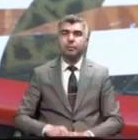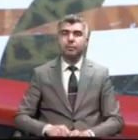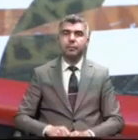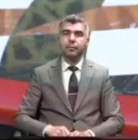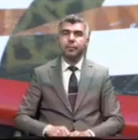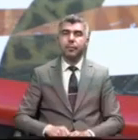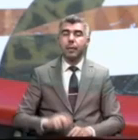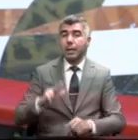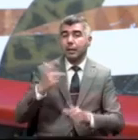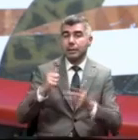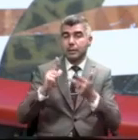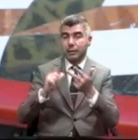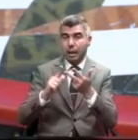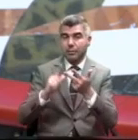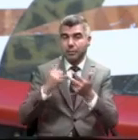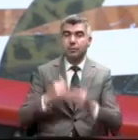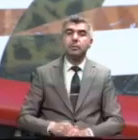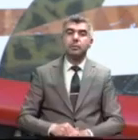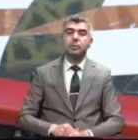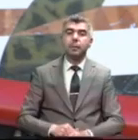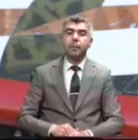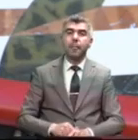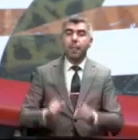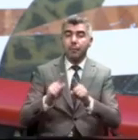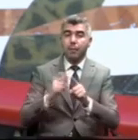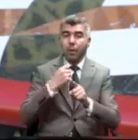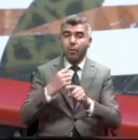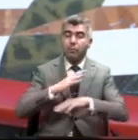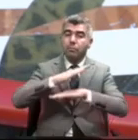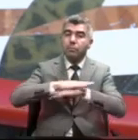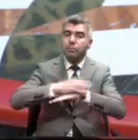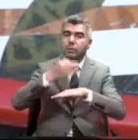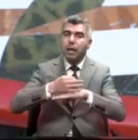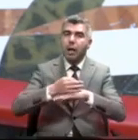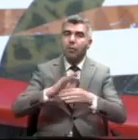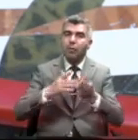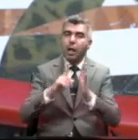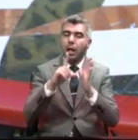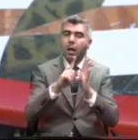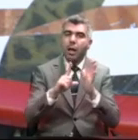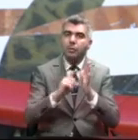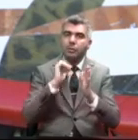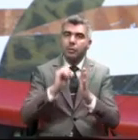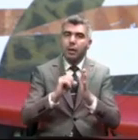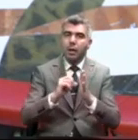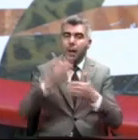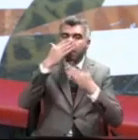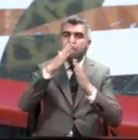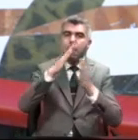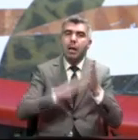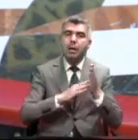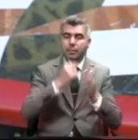ثالثا تعامل ديال الانضباط للمعايير والقوانين المغربيه